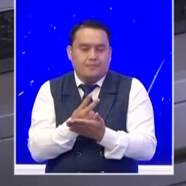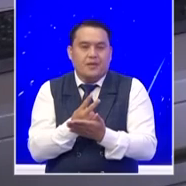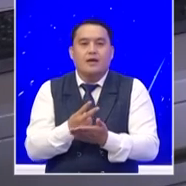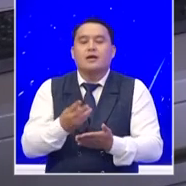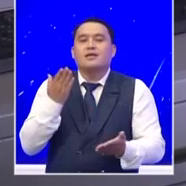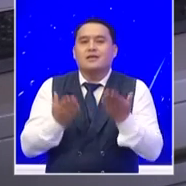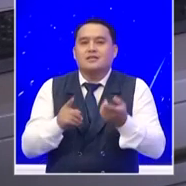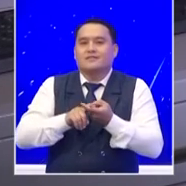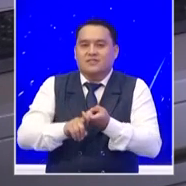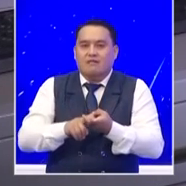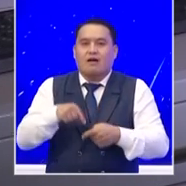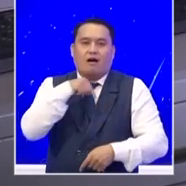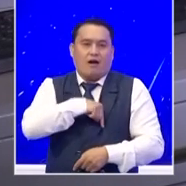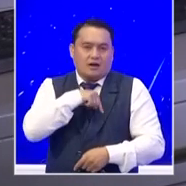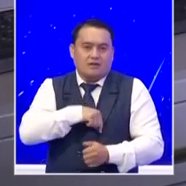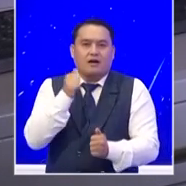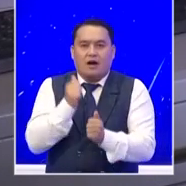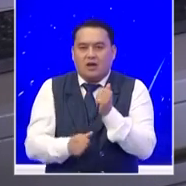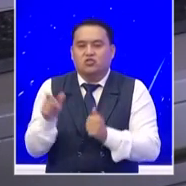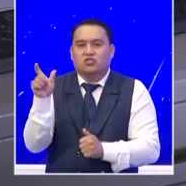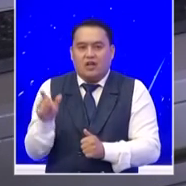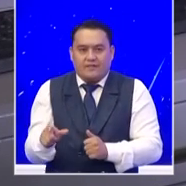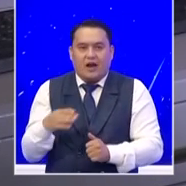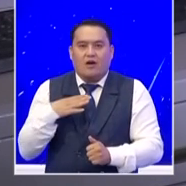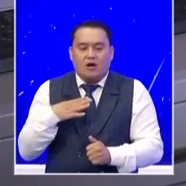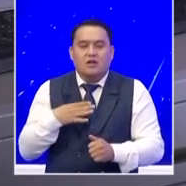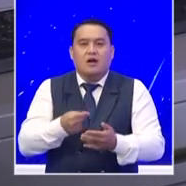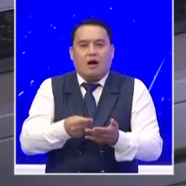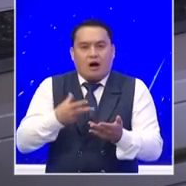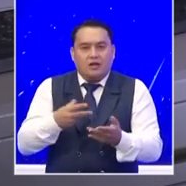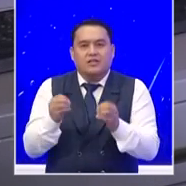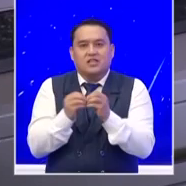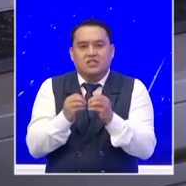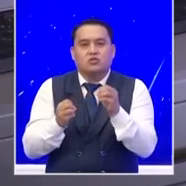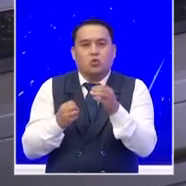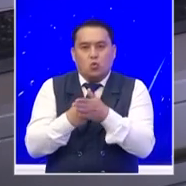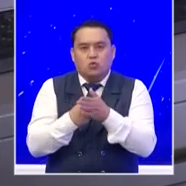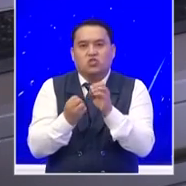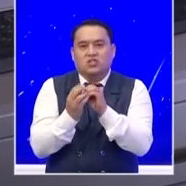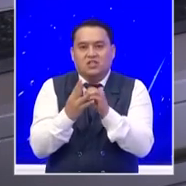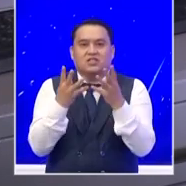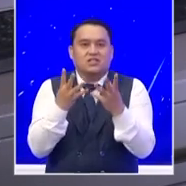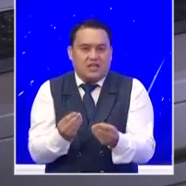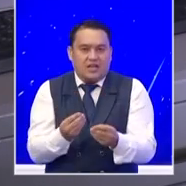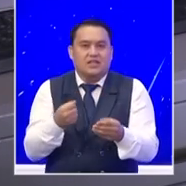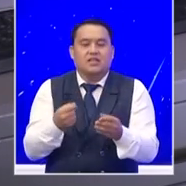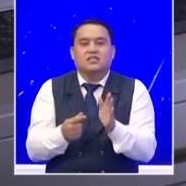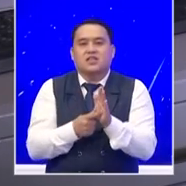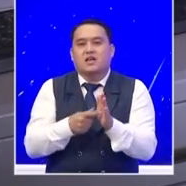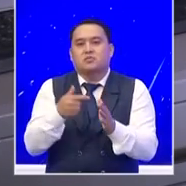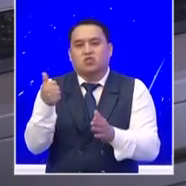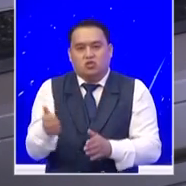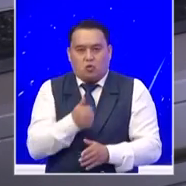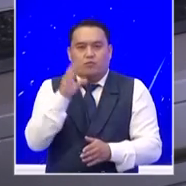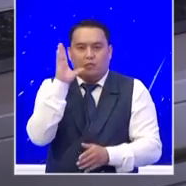нам в зависимости от организма каждого человека приходилось ждать результаты анализов от 10 до 14 дней, то теперь это делается всего за каких-то